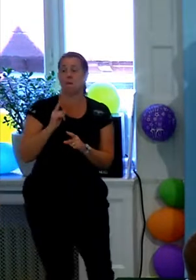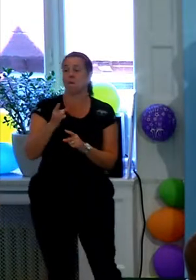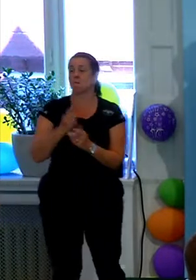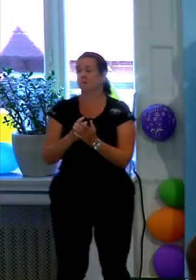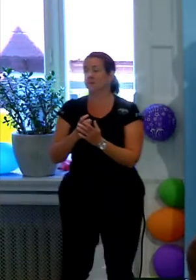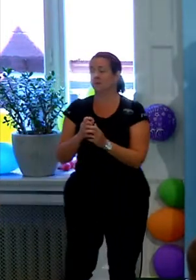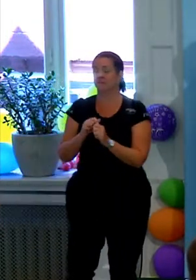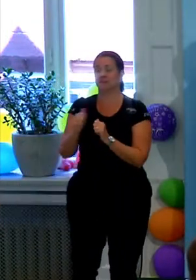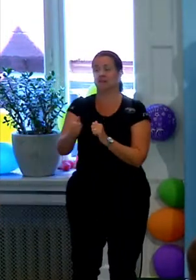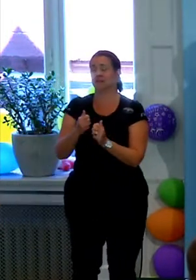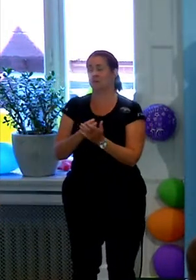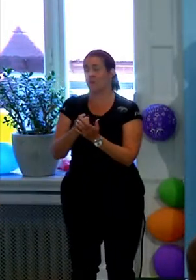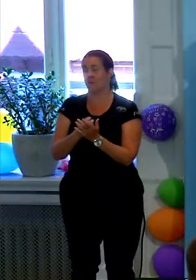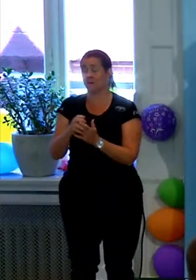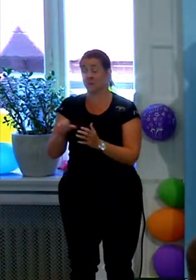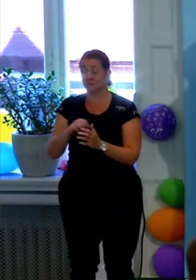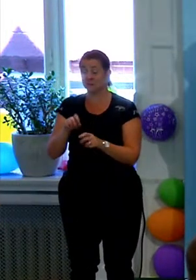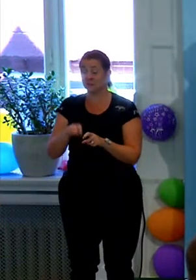bra sätt.